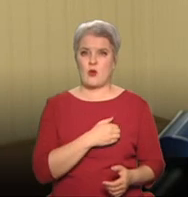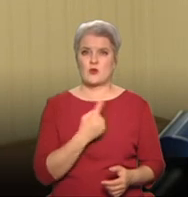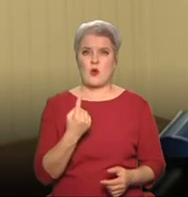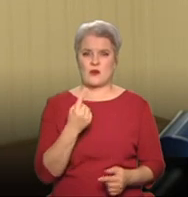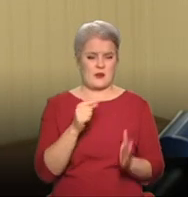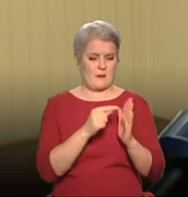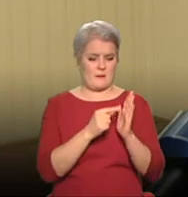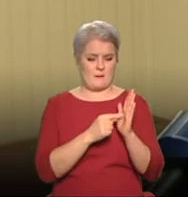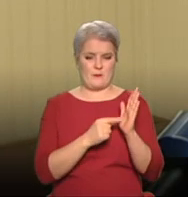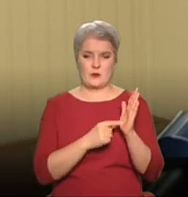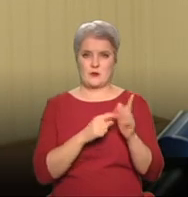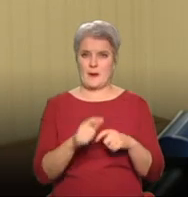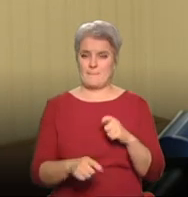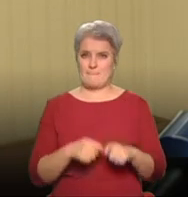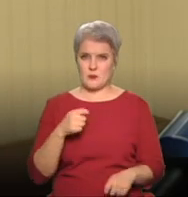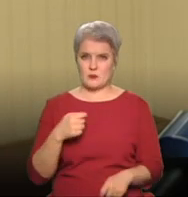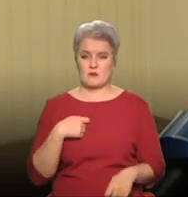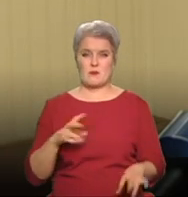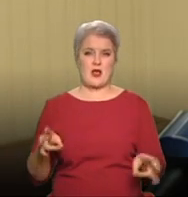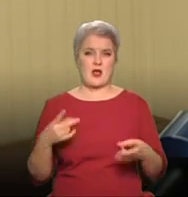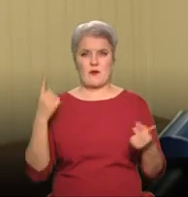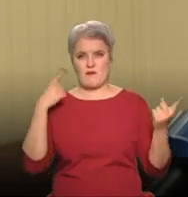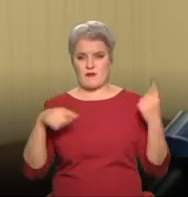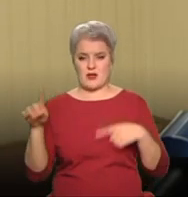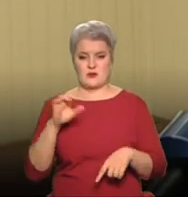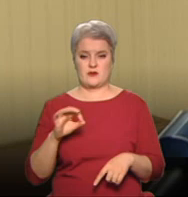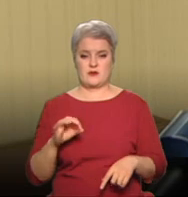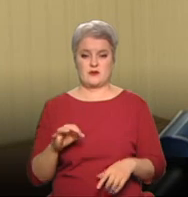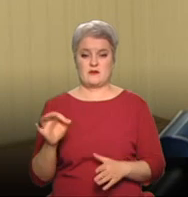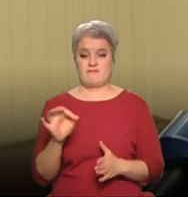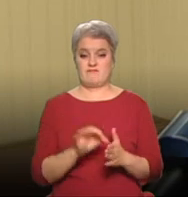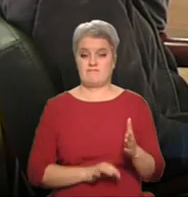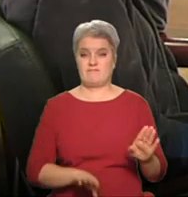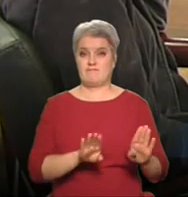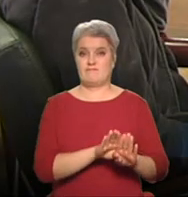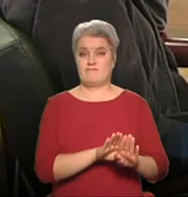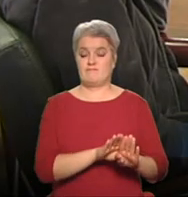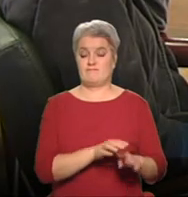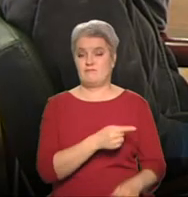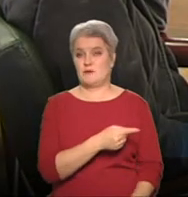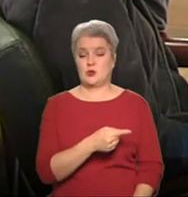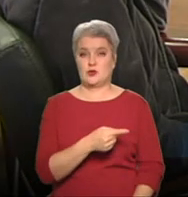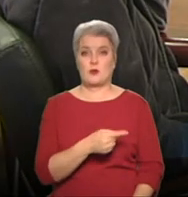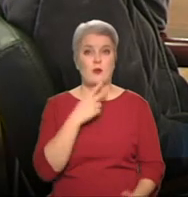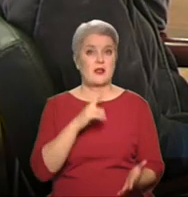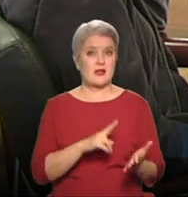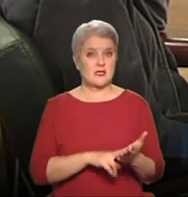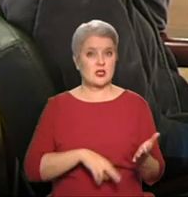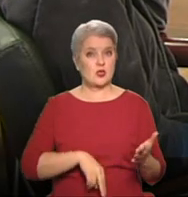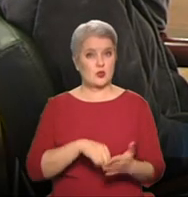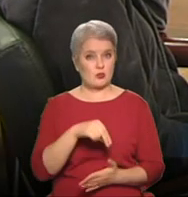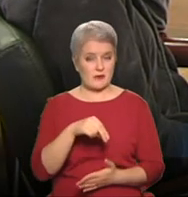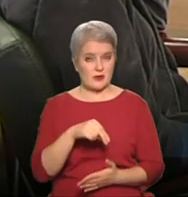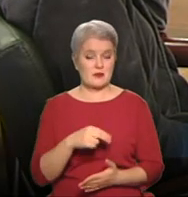і це прописано в законі, нам не потрібно нічого вигадувати. І все, і мінус. Щоб ліцензії купували, каже Іван